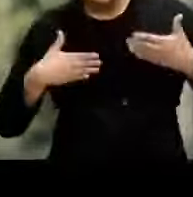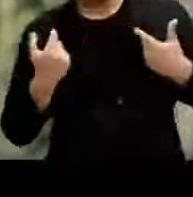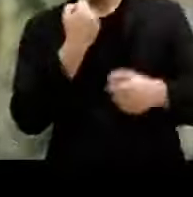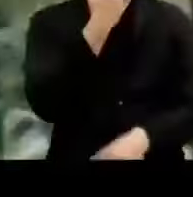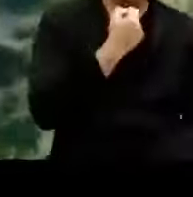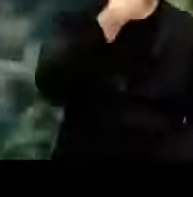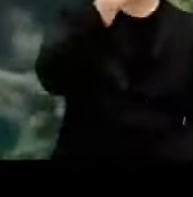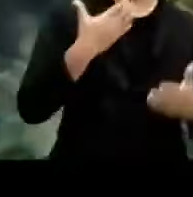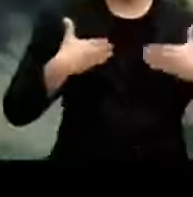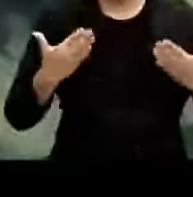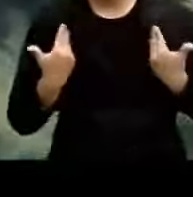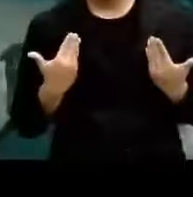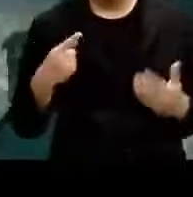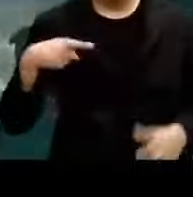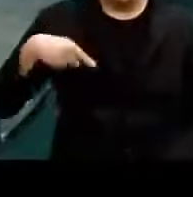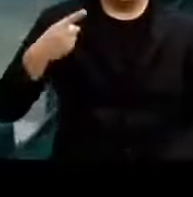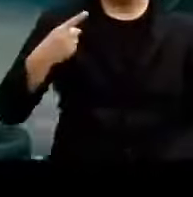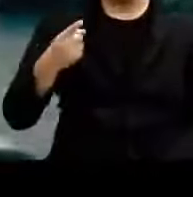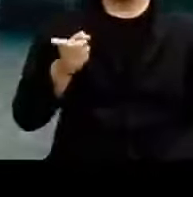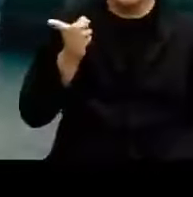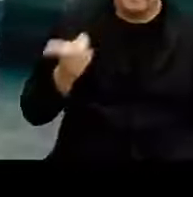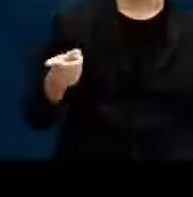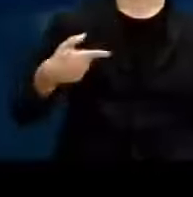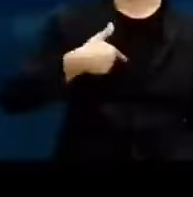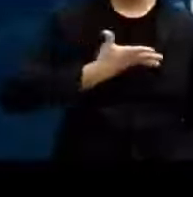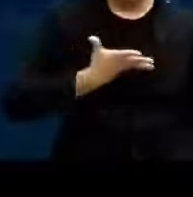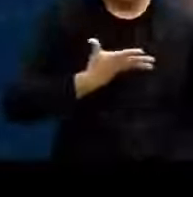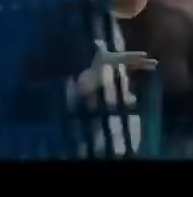saya ingin melihat mereka selalu tersenyum bahagia.